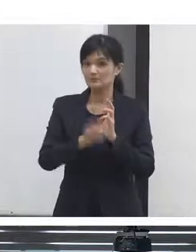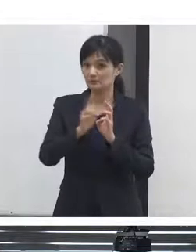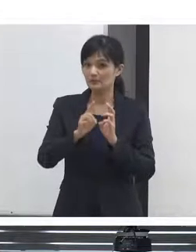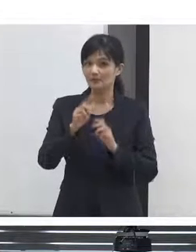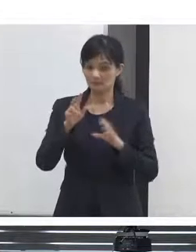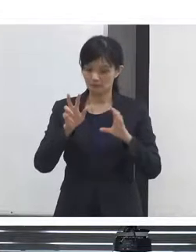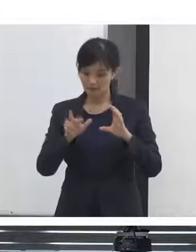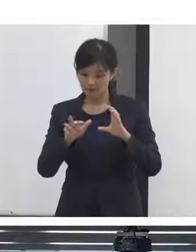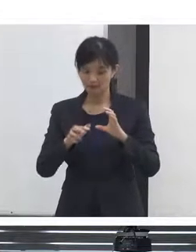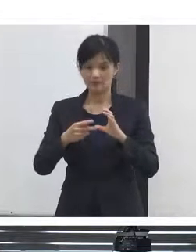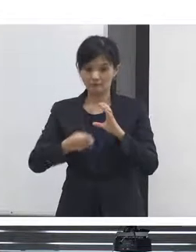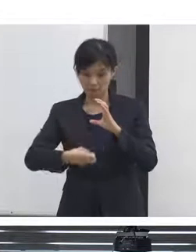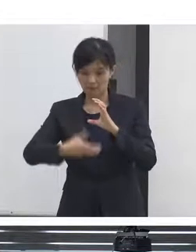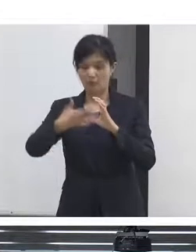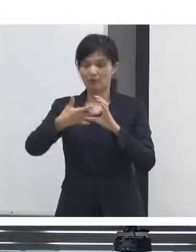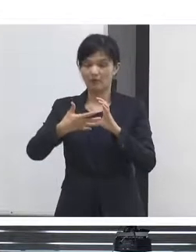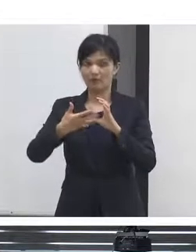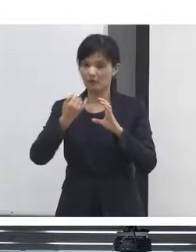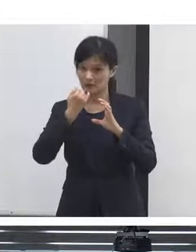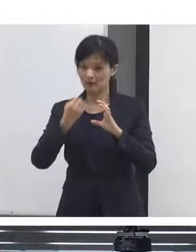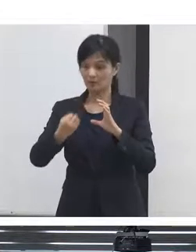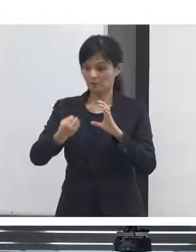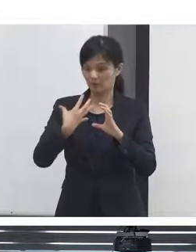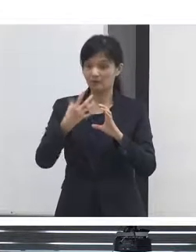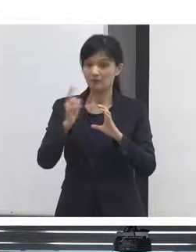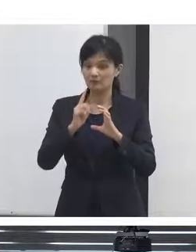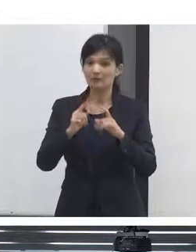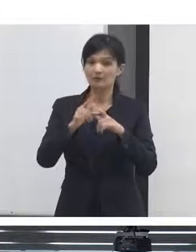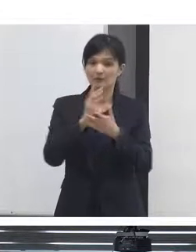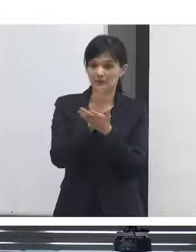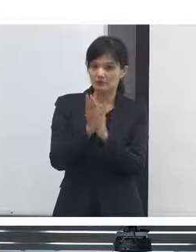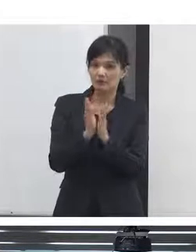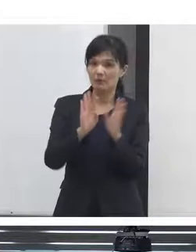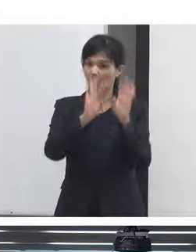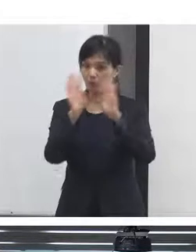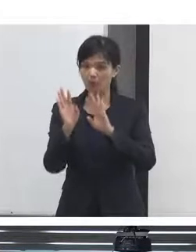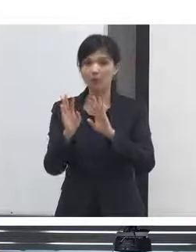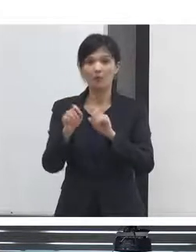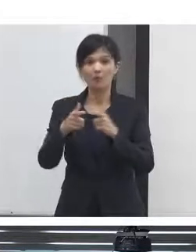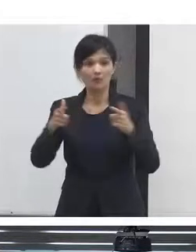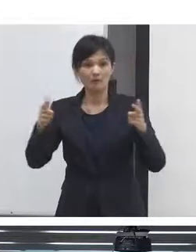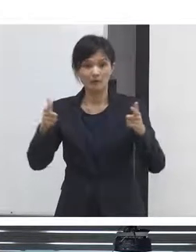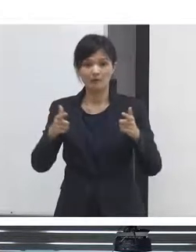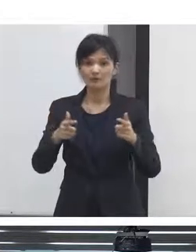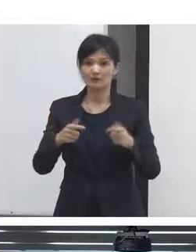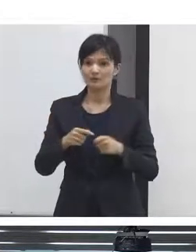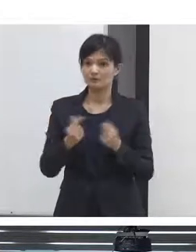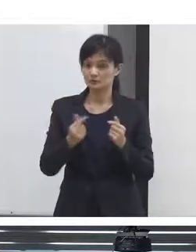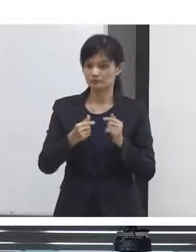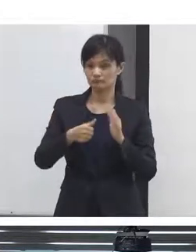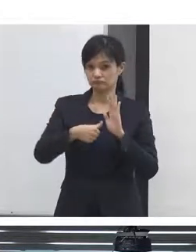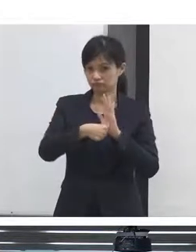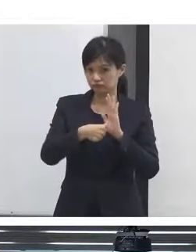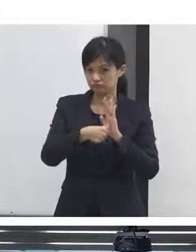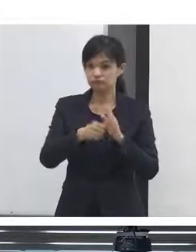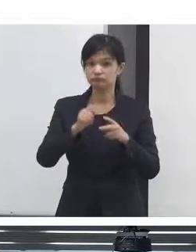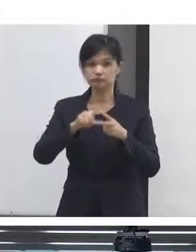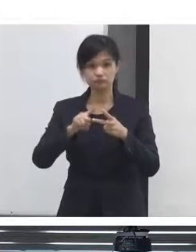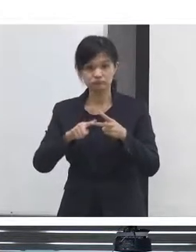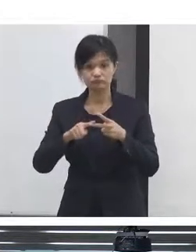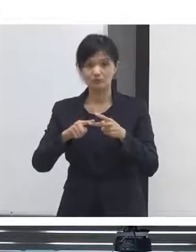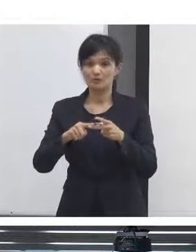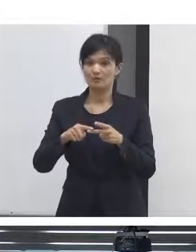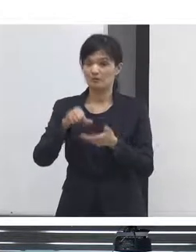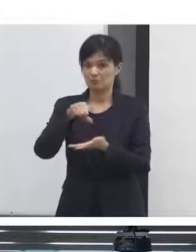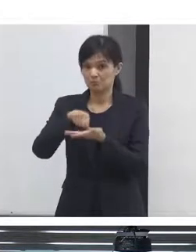就会知道说它的大类、小类分类哦。比如说它这就是这个标准名称跟品种、品相的名称哦，它是什么？